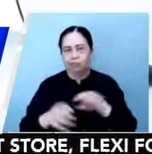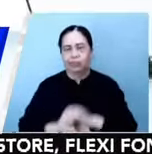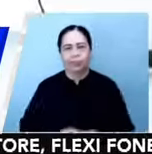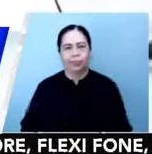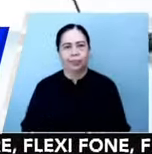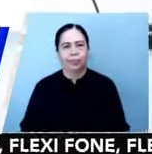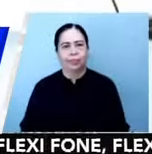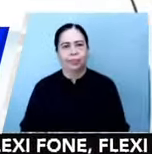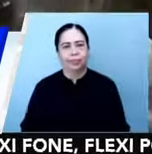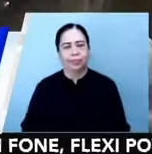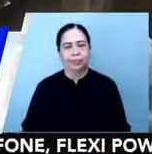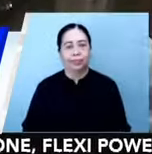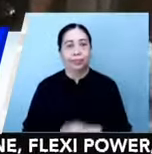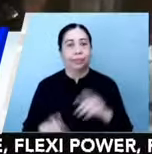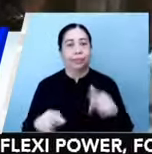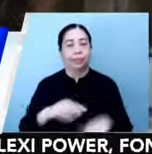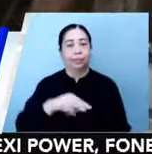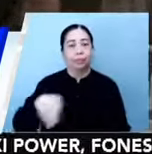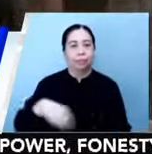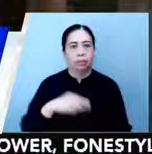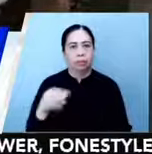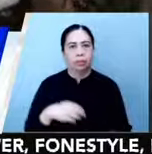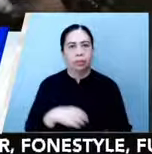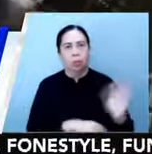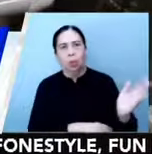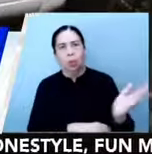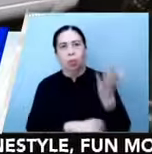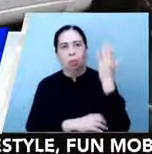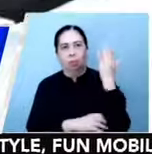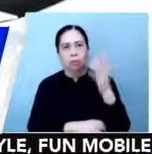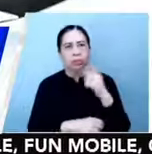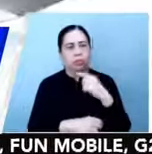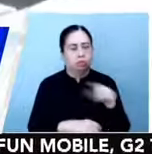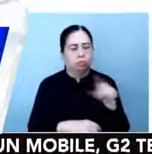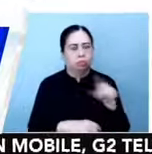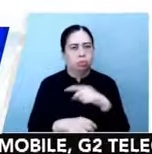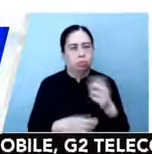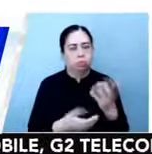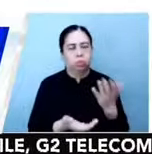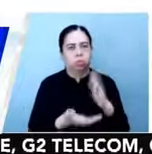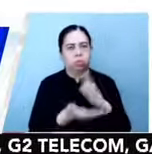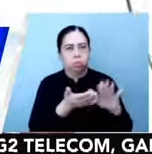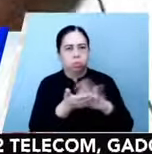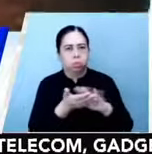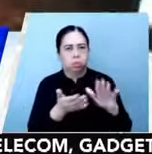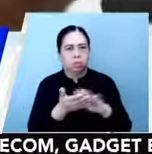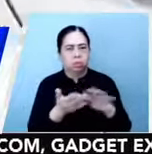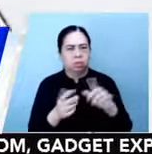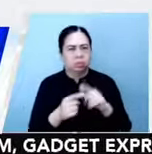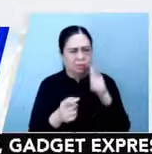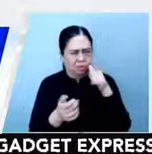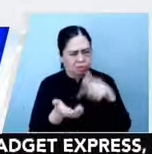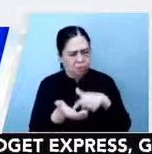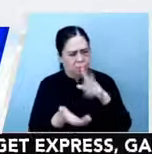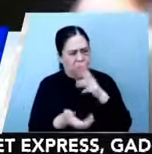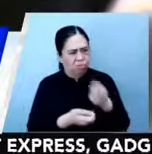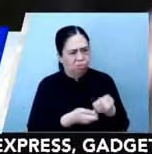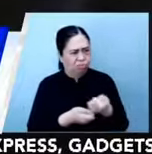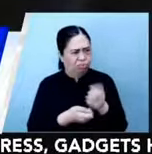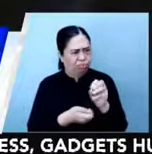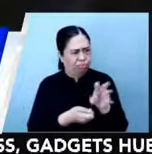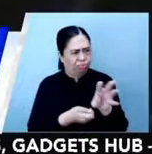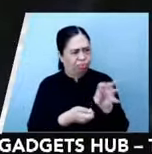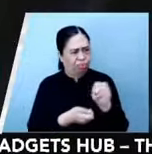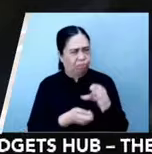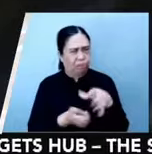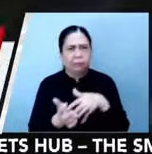Dito sa Mandaluyong, pamorningan ng car wash shop na pinagtatrabahuan ni JR Ortega. Pero pansin niya, humihina ang bugan ng kanyang water hose tuwing madaling araw.